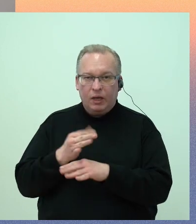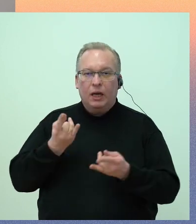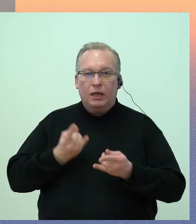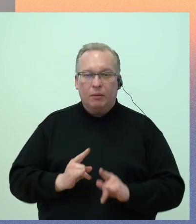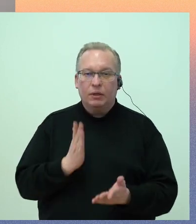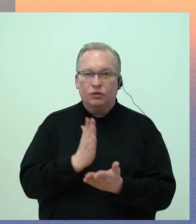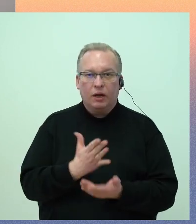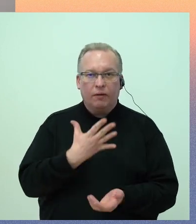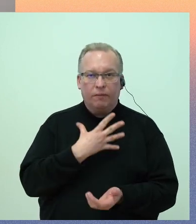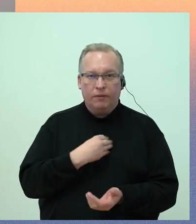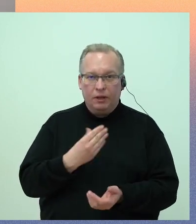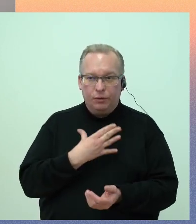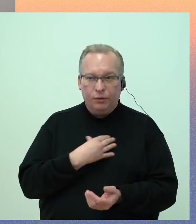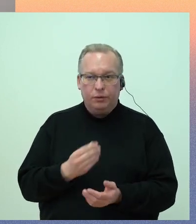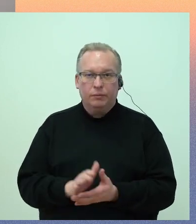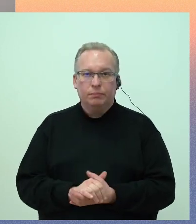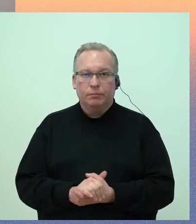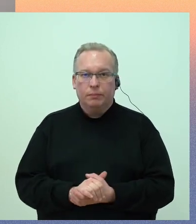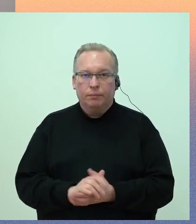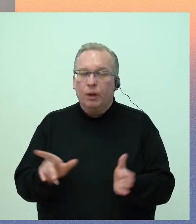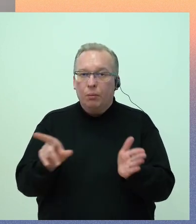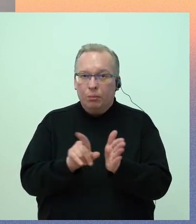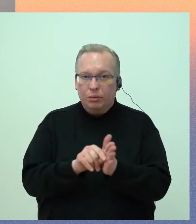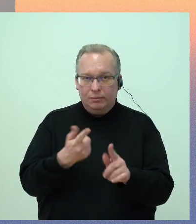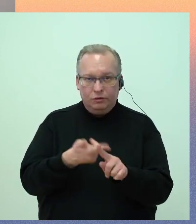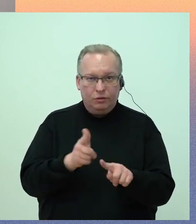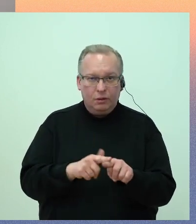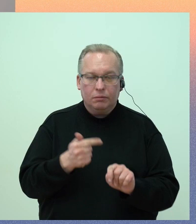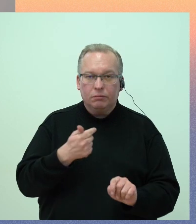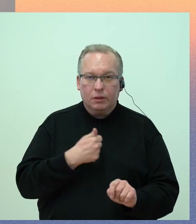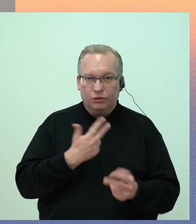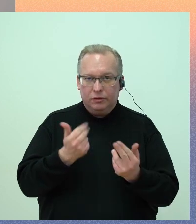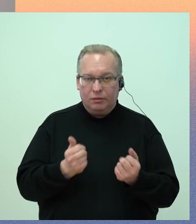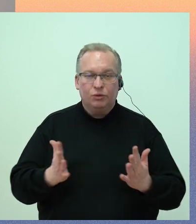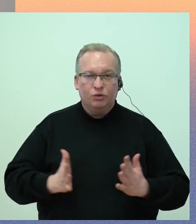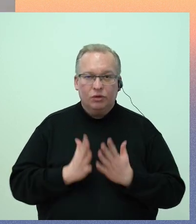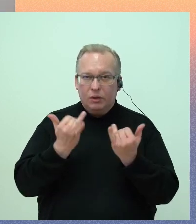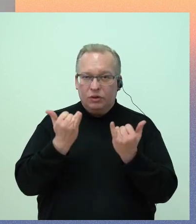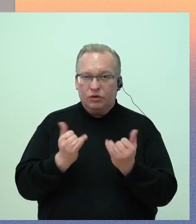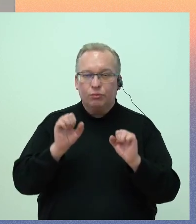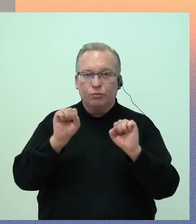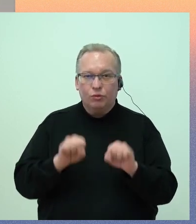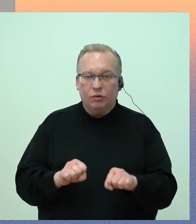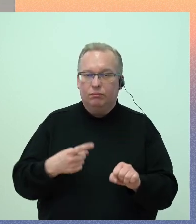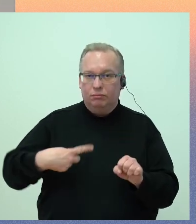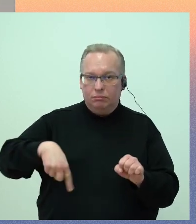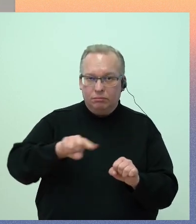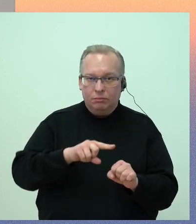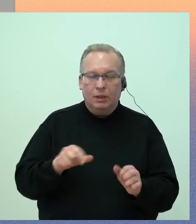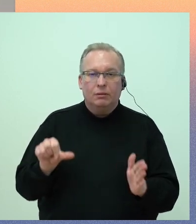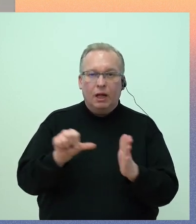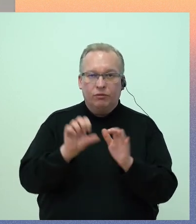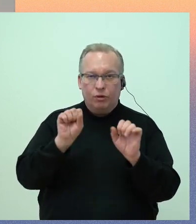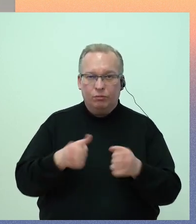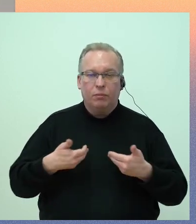gimęs Vilniuje. Ir būtent todėl aš taip džiaugiuosi, kad šiandien galiu būti su jumis ir esu dėkinga